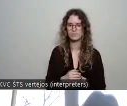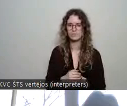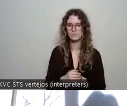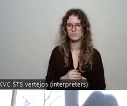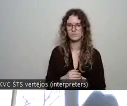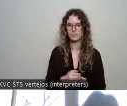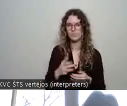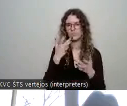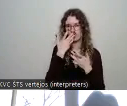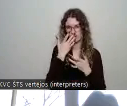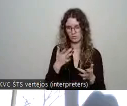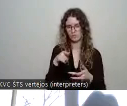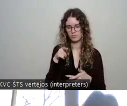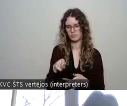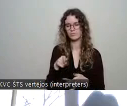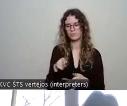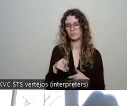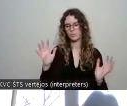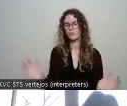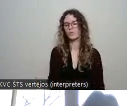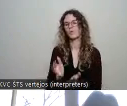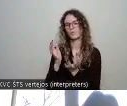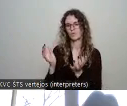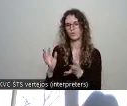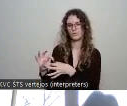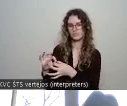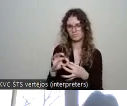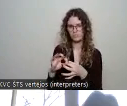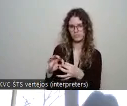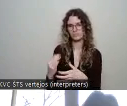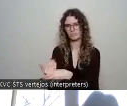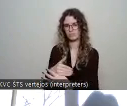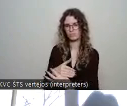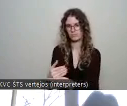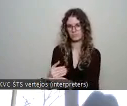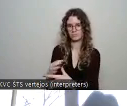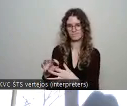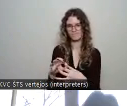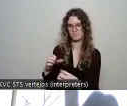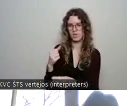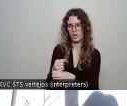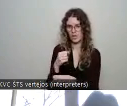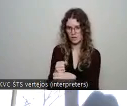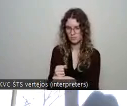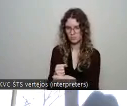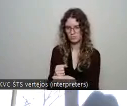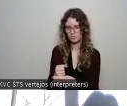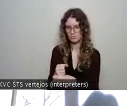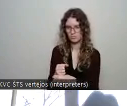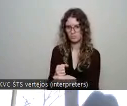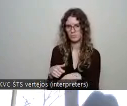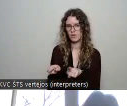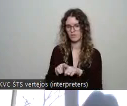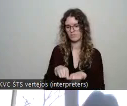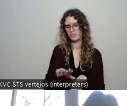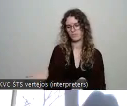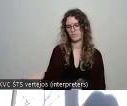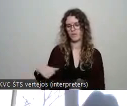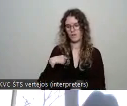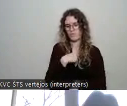jie skatina bendrabiavimo grįstas klasės praktikas į tuo pačiu sukuriant mokinių